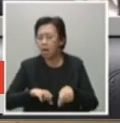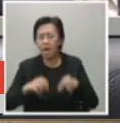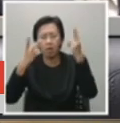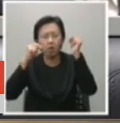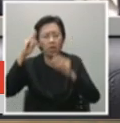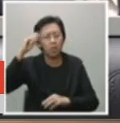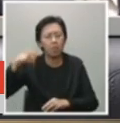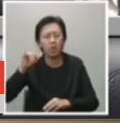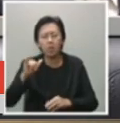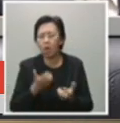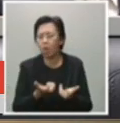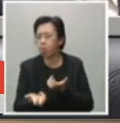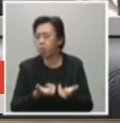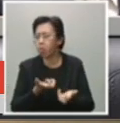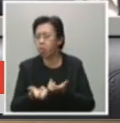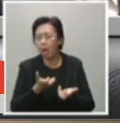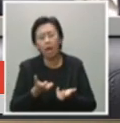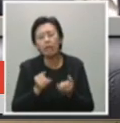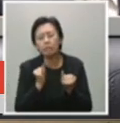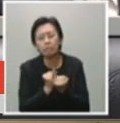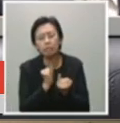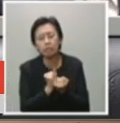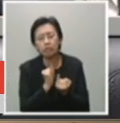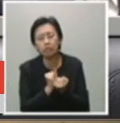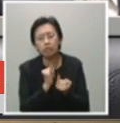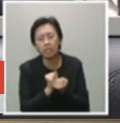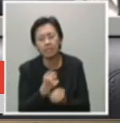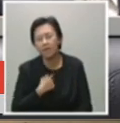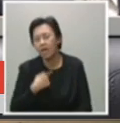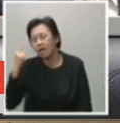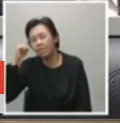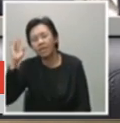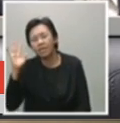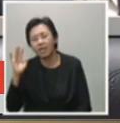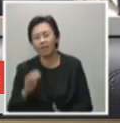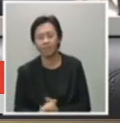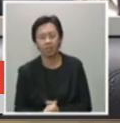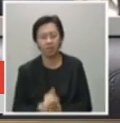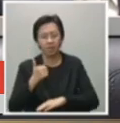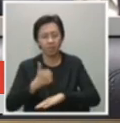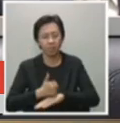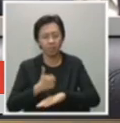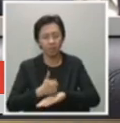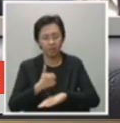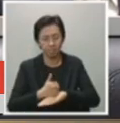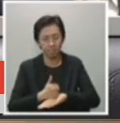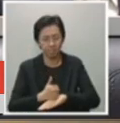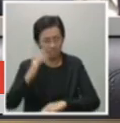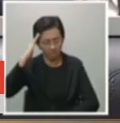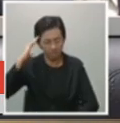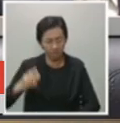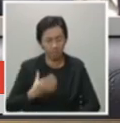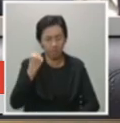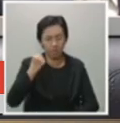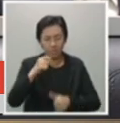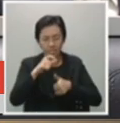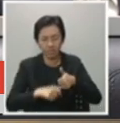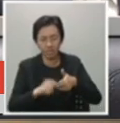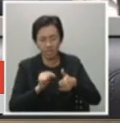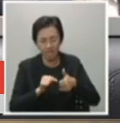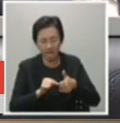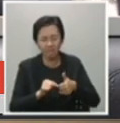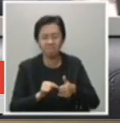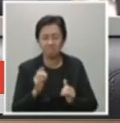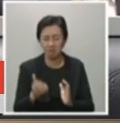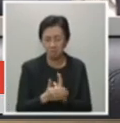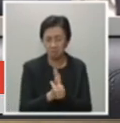ประยุทธ์จันทร์โอชาในสมัยนั้นจนไม่คาดหวังว่าผู้นำจากเผด็จการท่านนี้จะมีความสามารถอะ